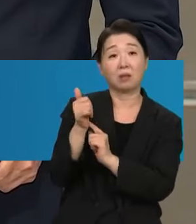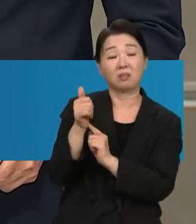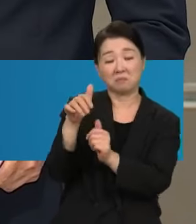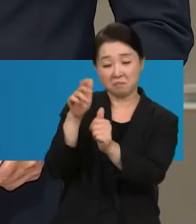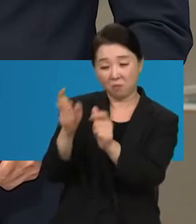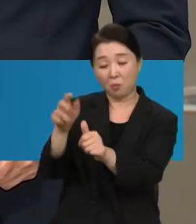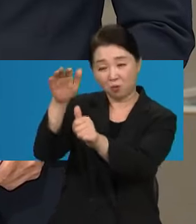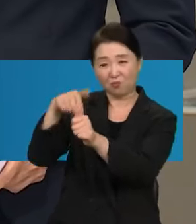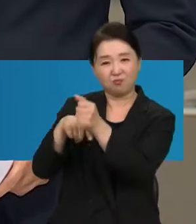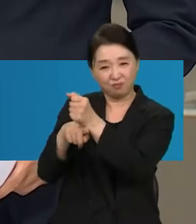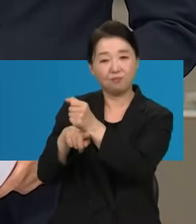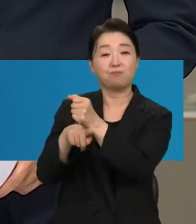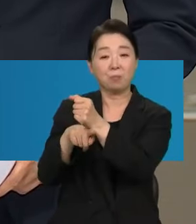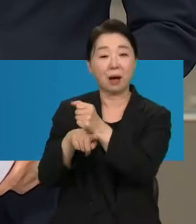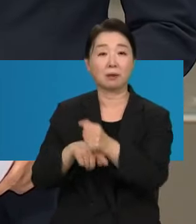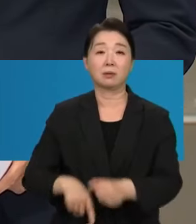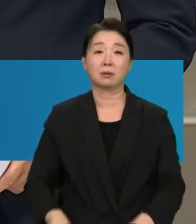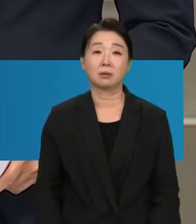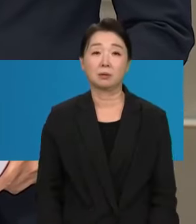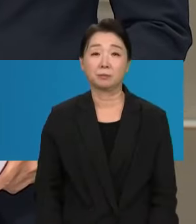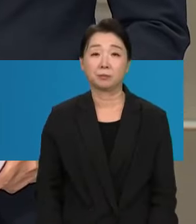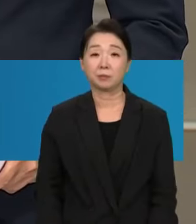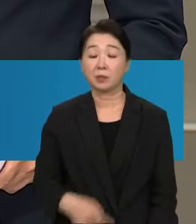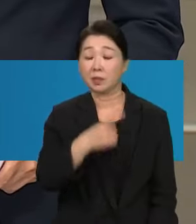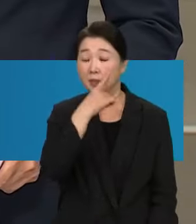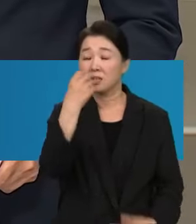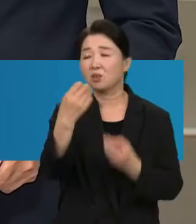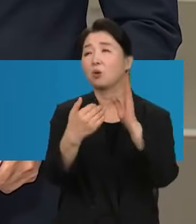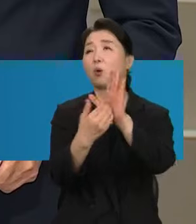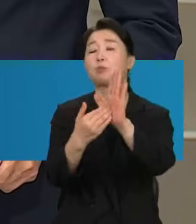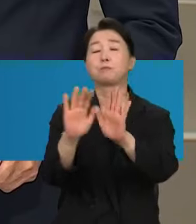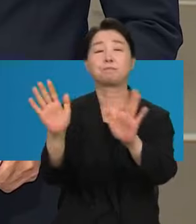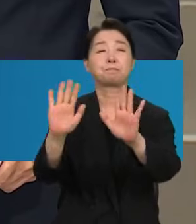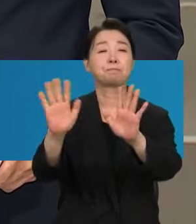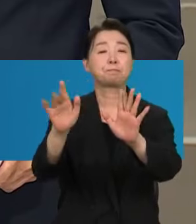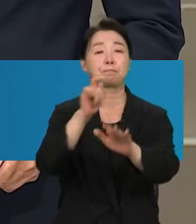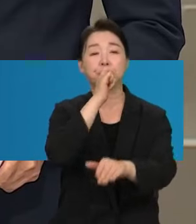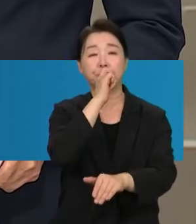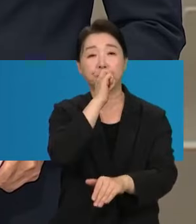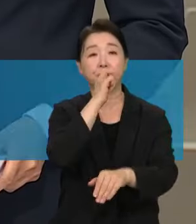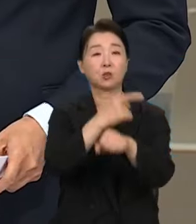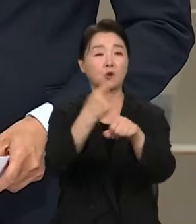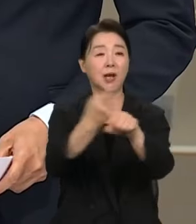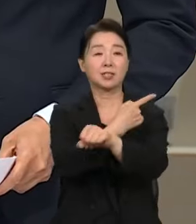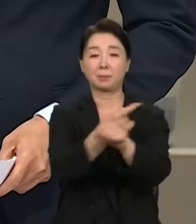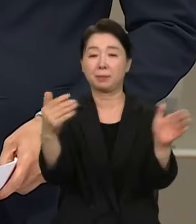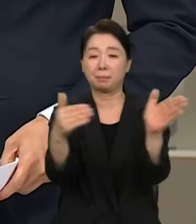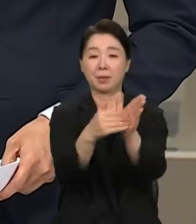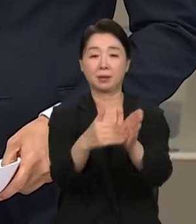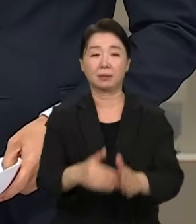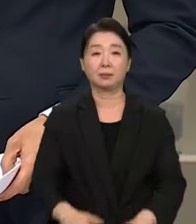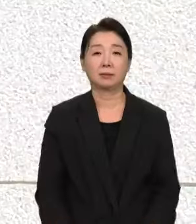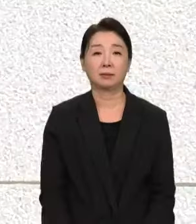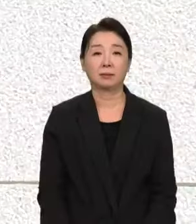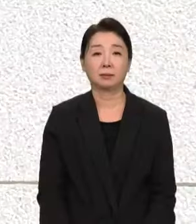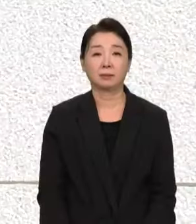법원으로 불러 심문했습니다. 그러나 모든 증언을 거부하면서 1시간 만에 끝났습니다. 박현주 기자입니다.